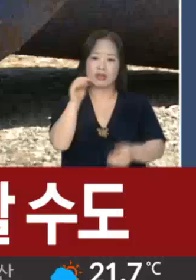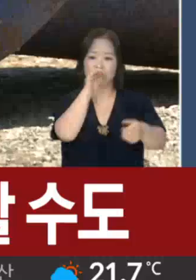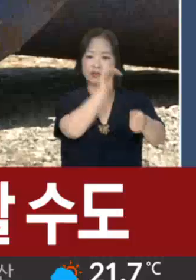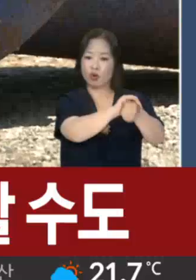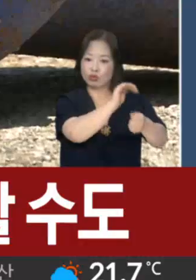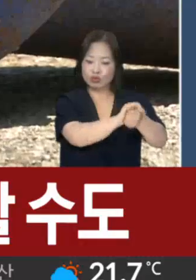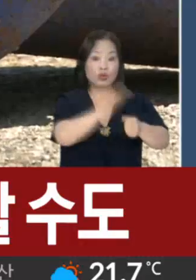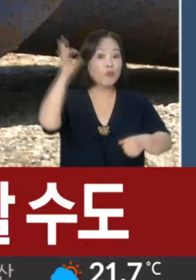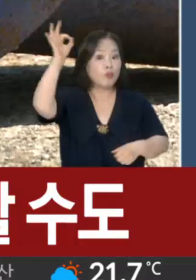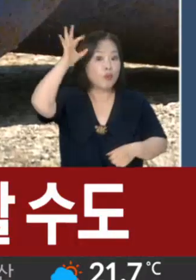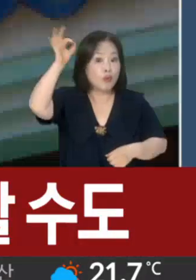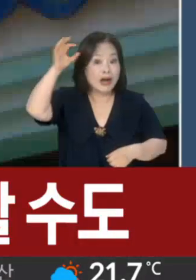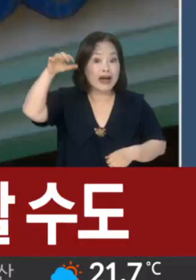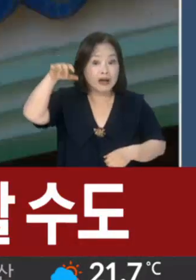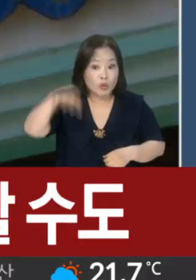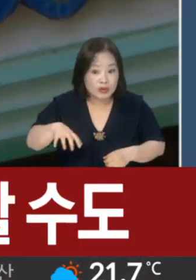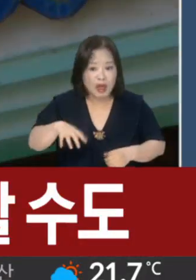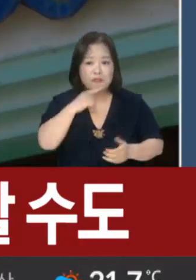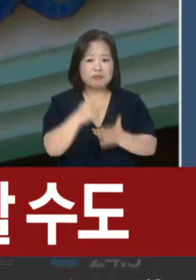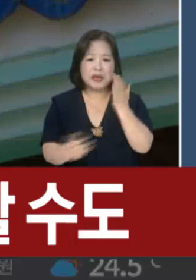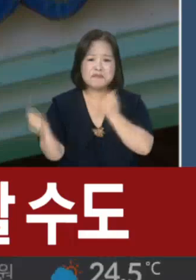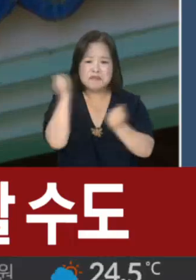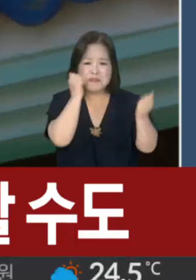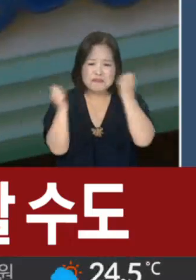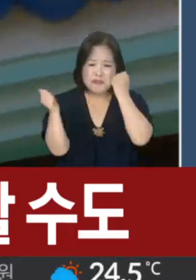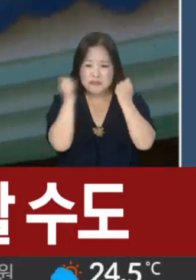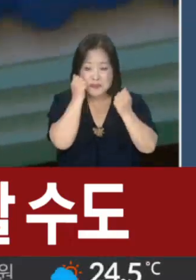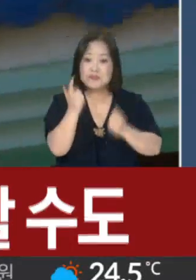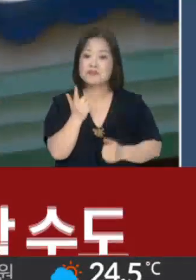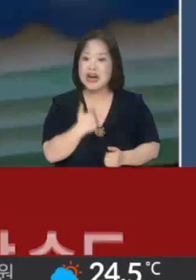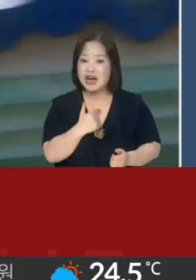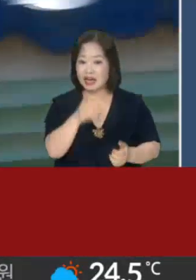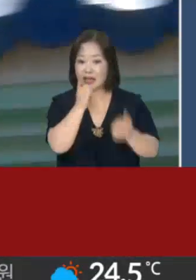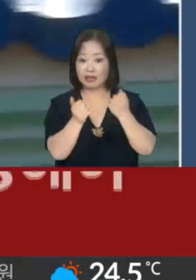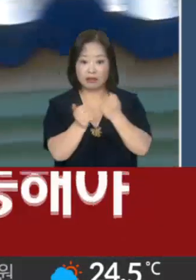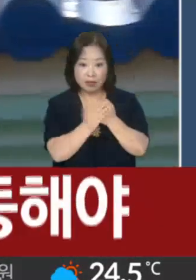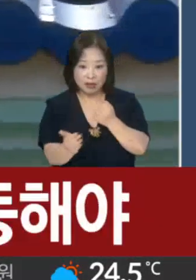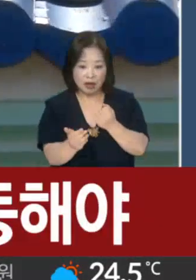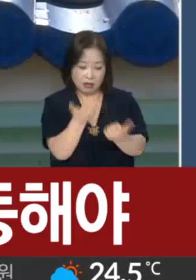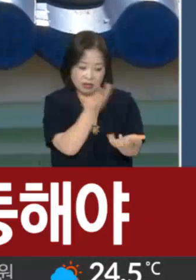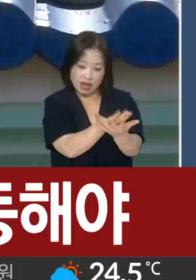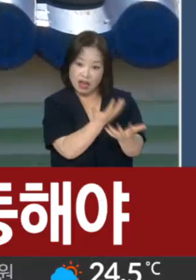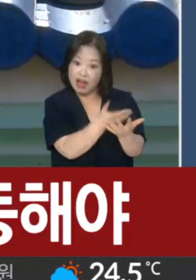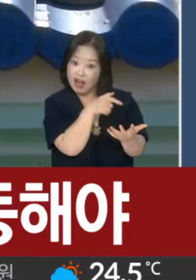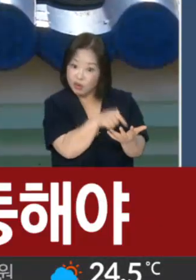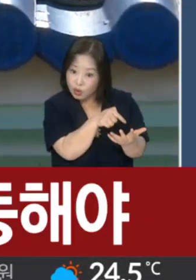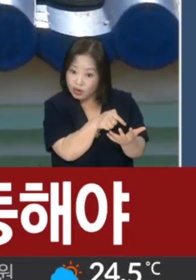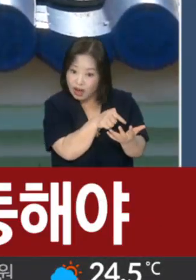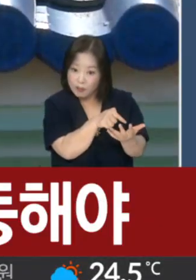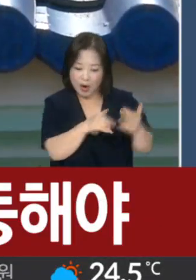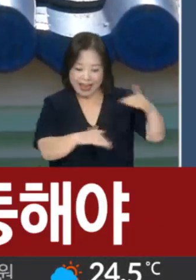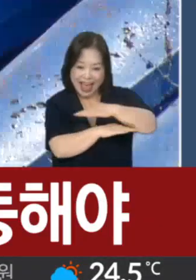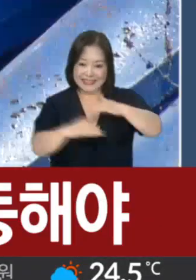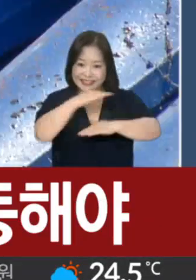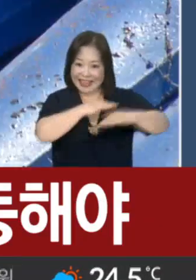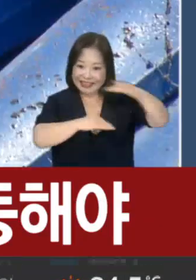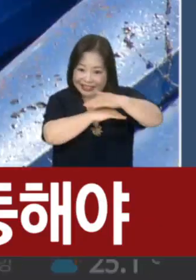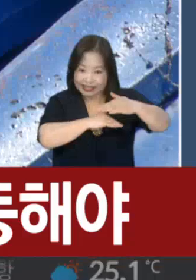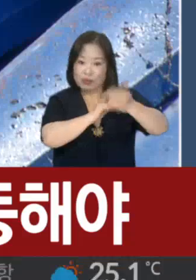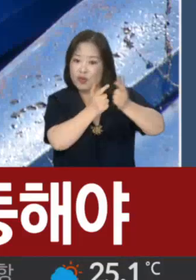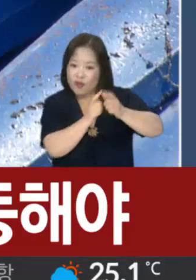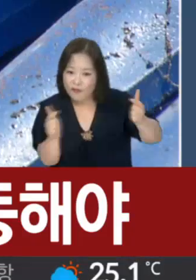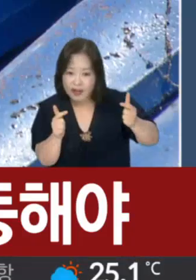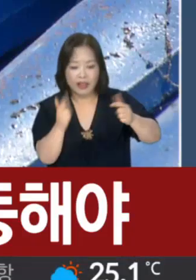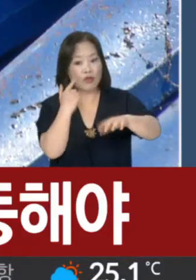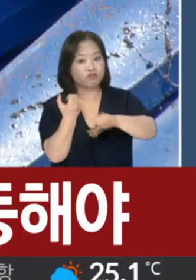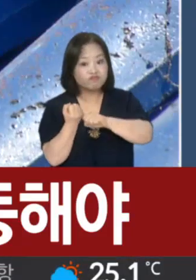이런 데는 워낙 또 피해도 있었고 예. 지진의 케이스들이 많았기 때문에 예. 거기에 예. 뭐 양산단층이니 뭐 이런 연구들이 되고